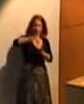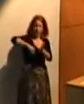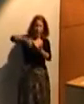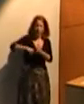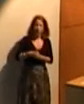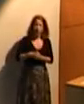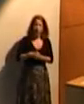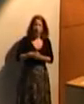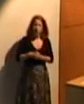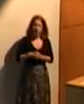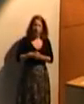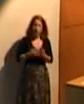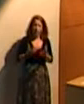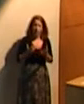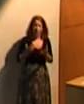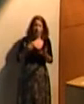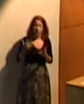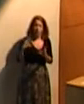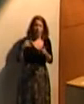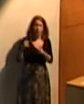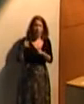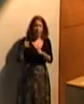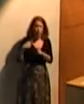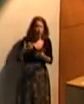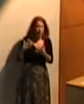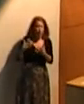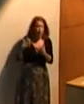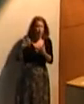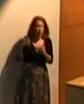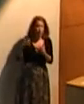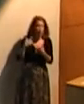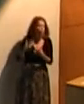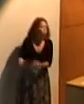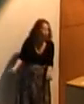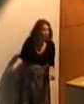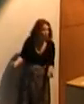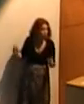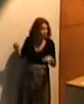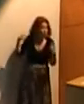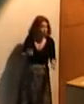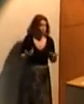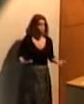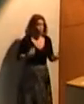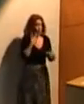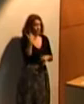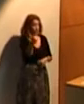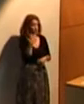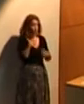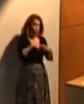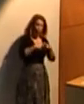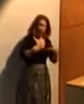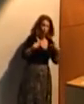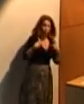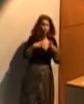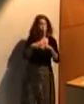serait voit une postérité très importante et lui ce que dit nicolas leduc comprendre le vivant les structures du vivant et les structures